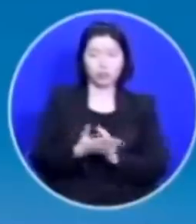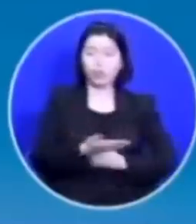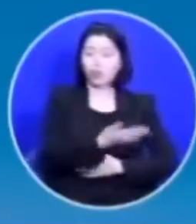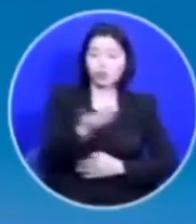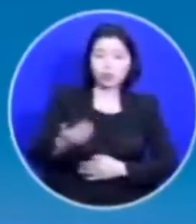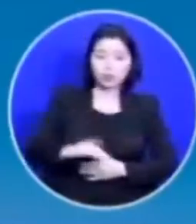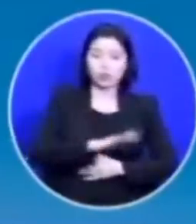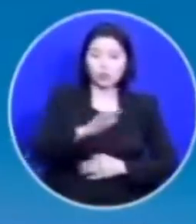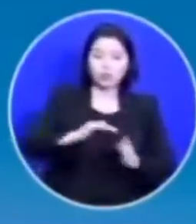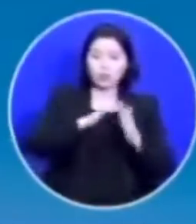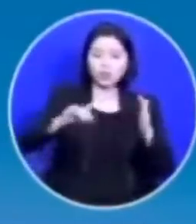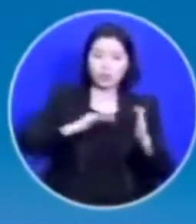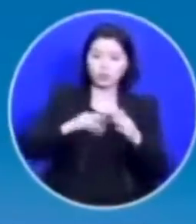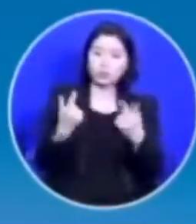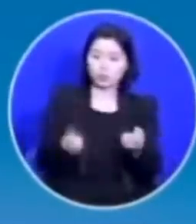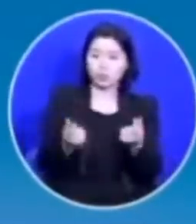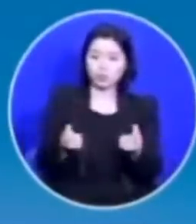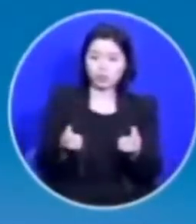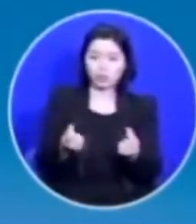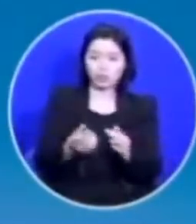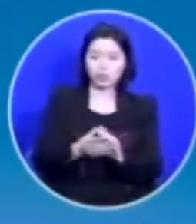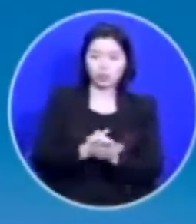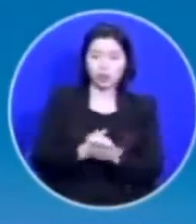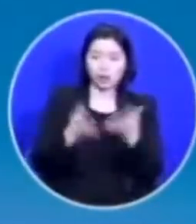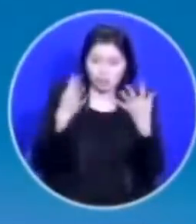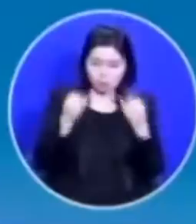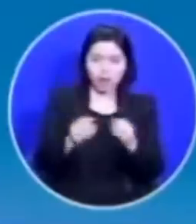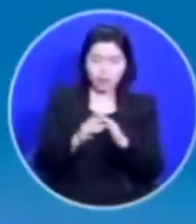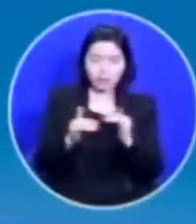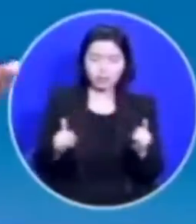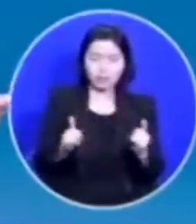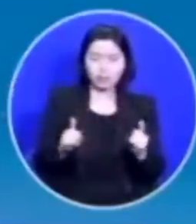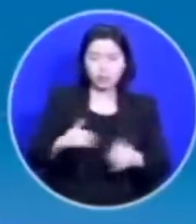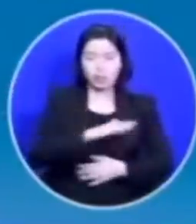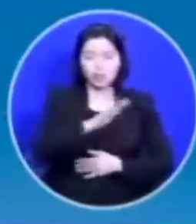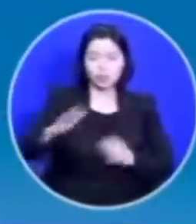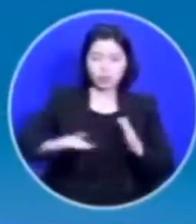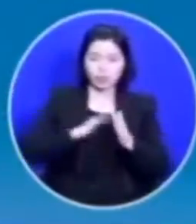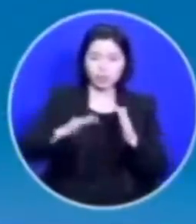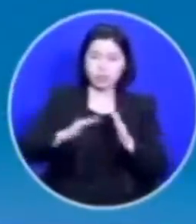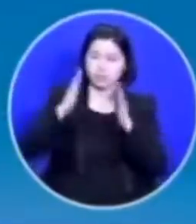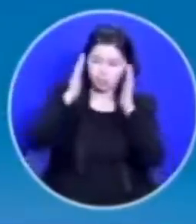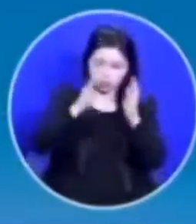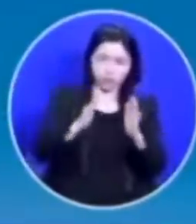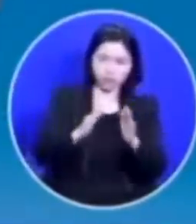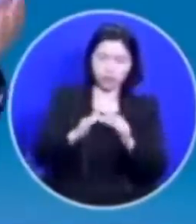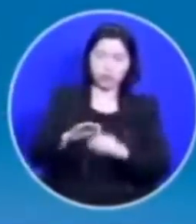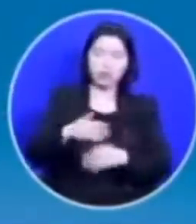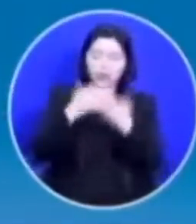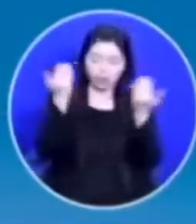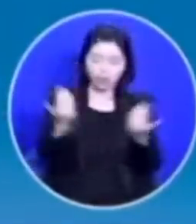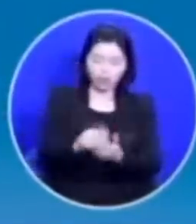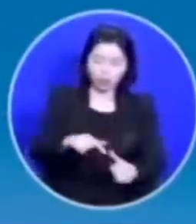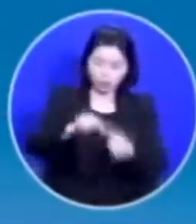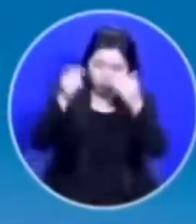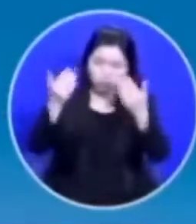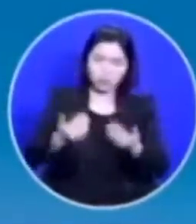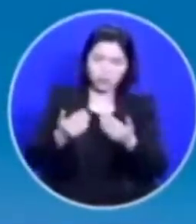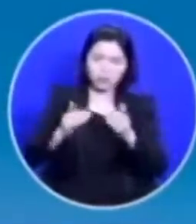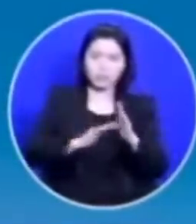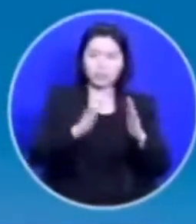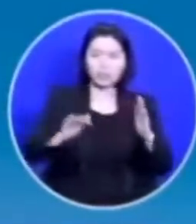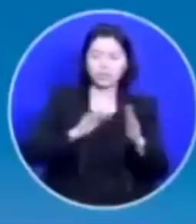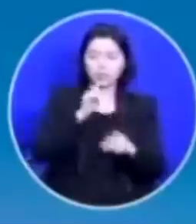여러분 우리가 정도 그렇게 될 수 있습니다 많은 분들이 우리 가정을 향하여 다 구원받은 가정 이라고 말할 수